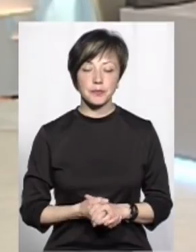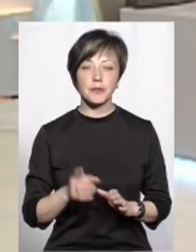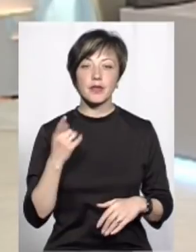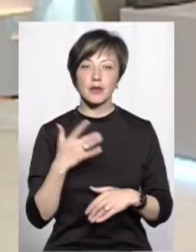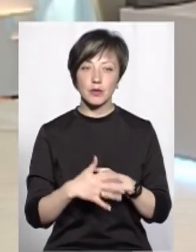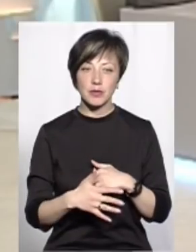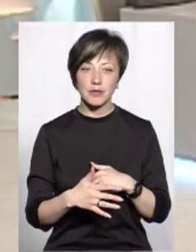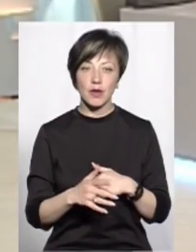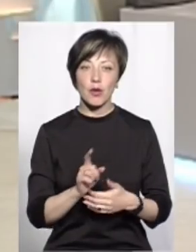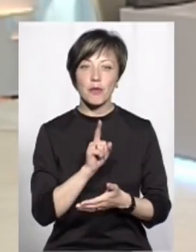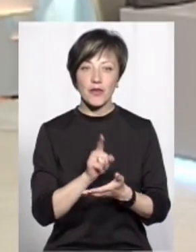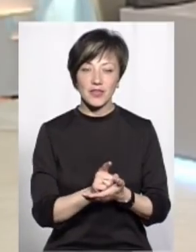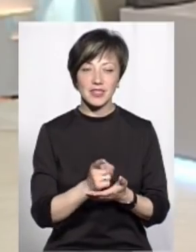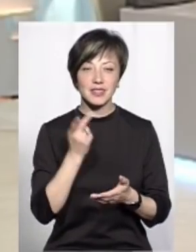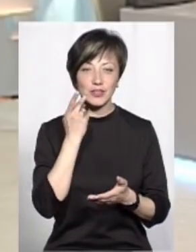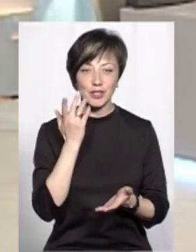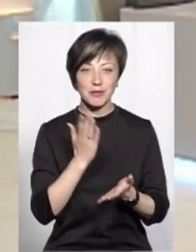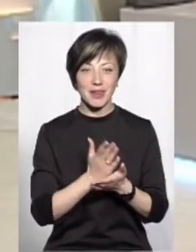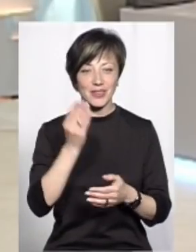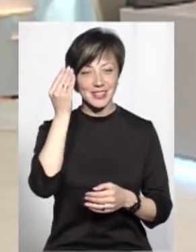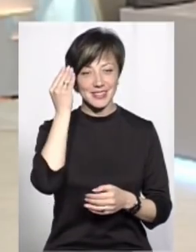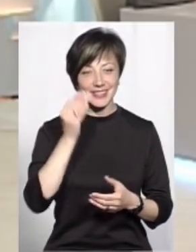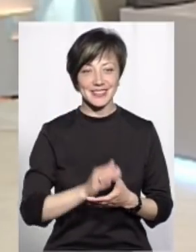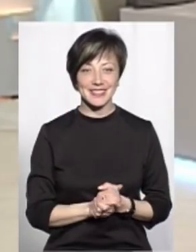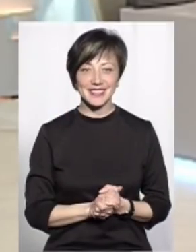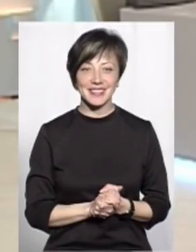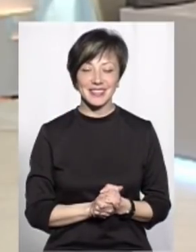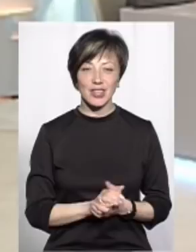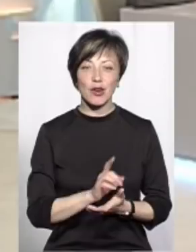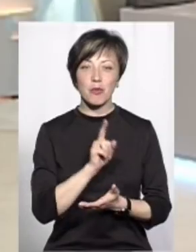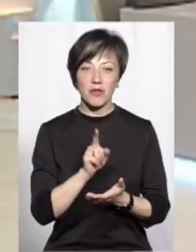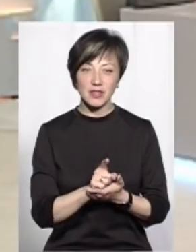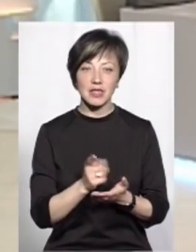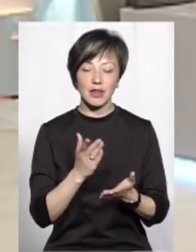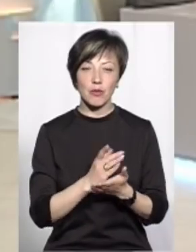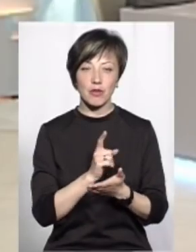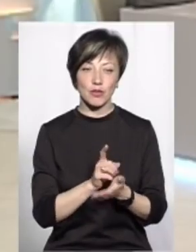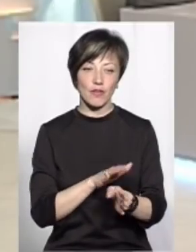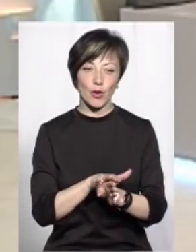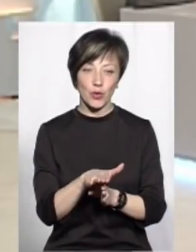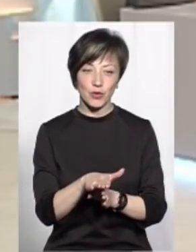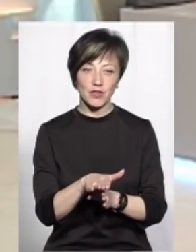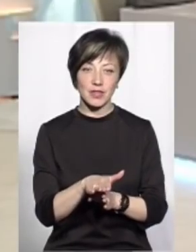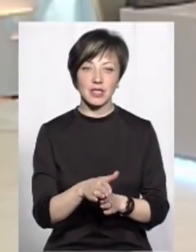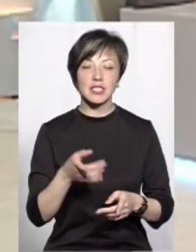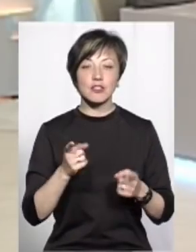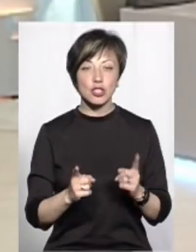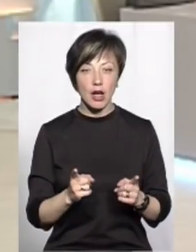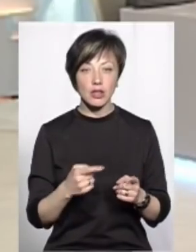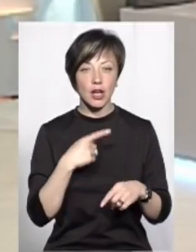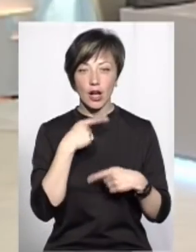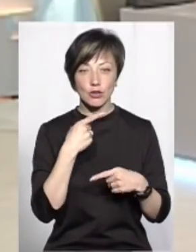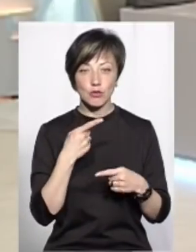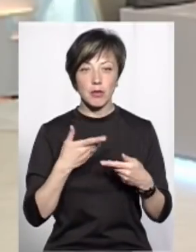Зрозуміло. Обов'язки завжди мають сенс. І обов'язки на те, і обов'язки, щоб їх виконувати. Ні, звичайно, ж не кажу, що